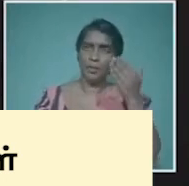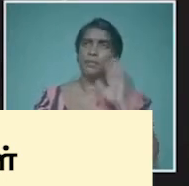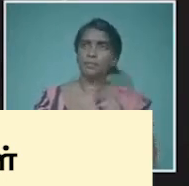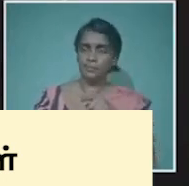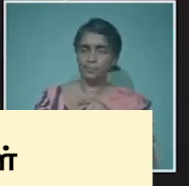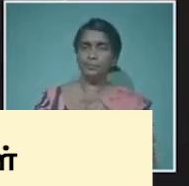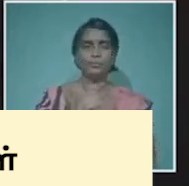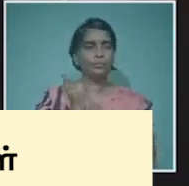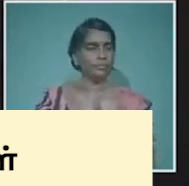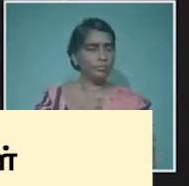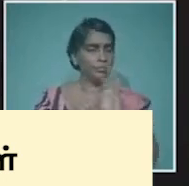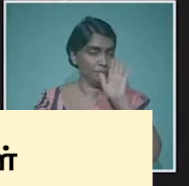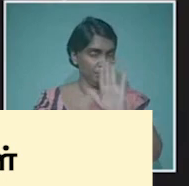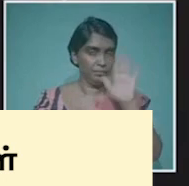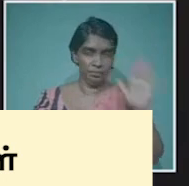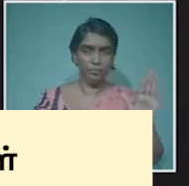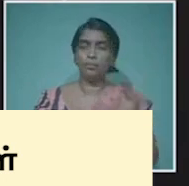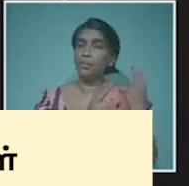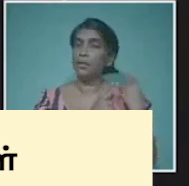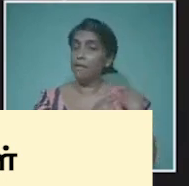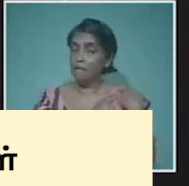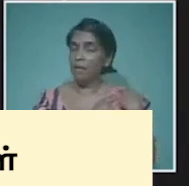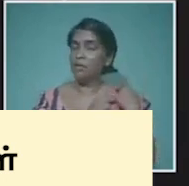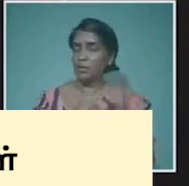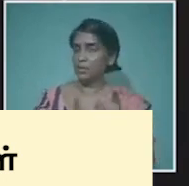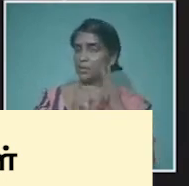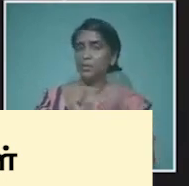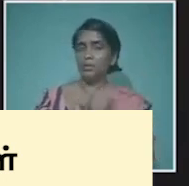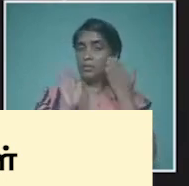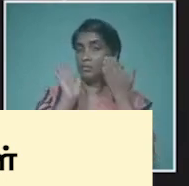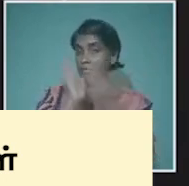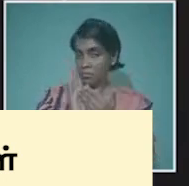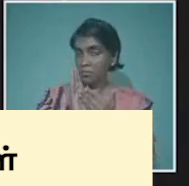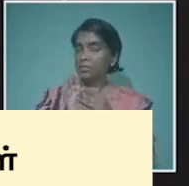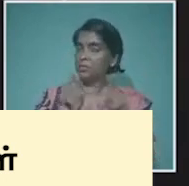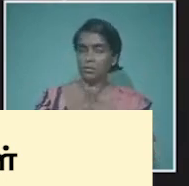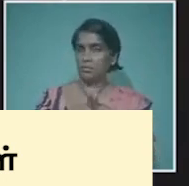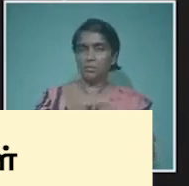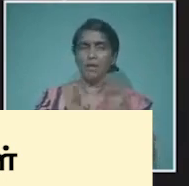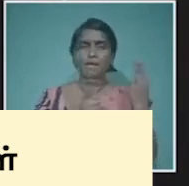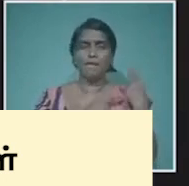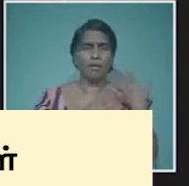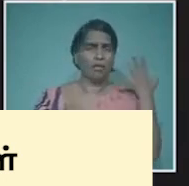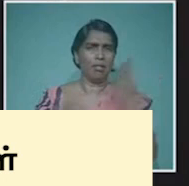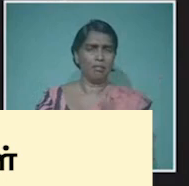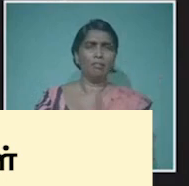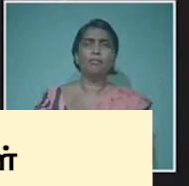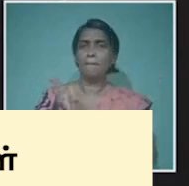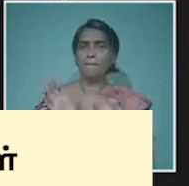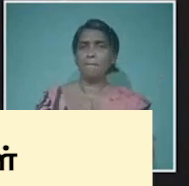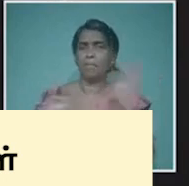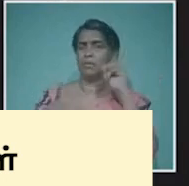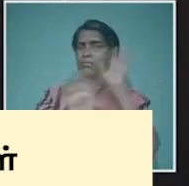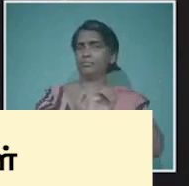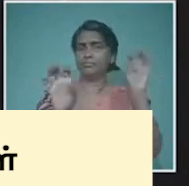ஊடகங்களினால் பொறுப்புமிக்க செய்திகள் சொல்லப்படுவது விடுத்து பொறுப்பற்ற விதத்திலே பரப்பப்படுகின்ற செய்திகள் மக்களை சென்றடைகிற போது அந்த